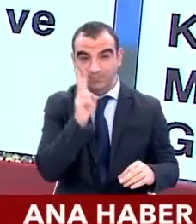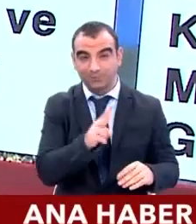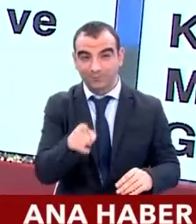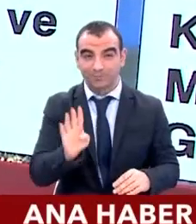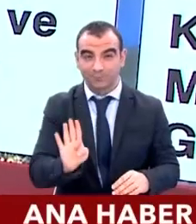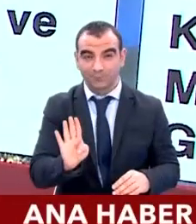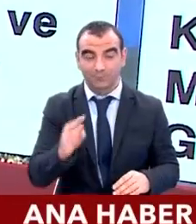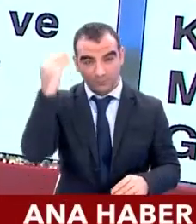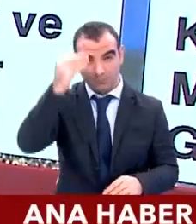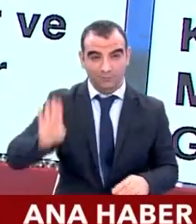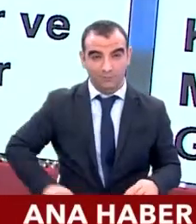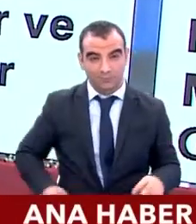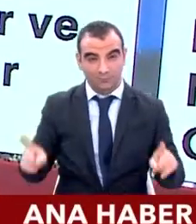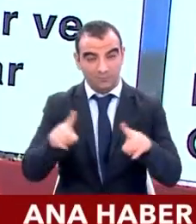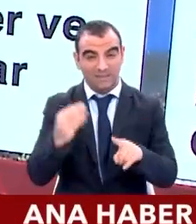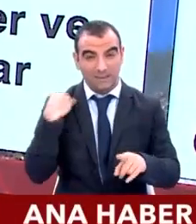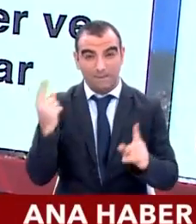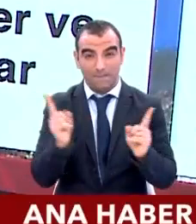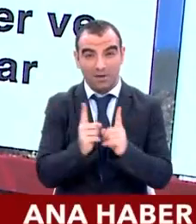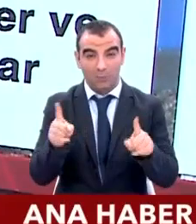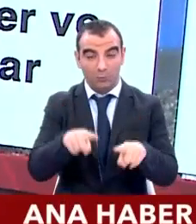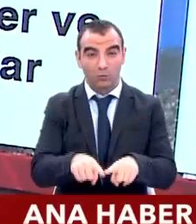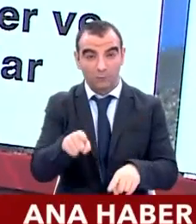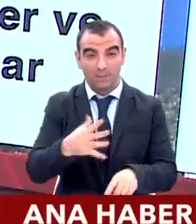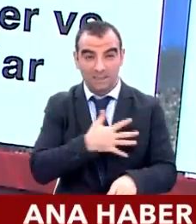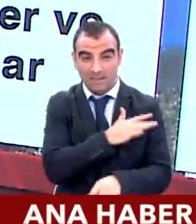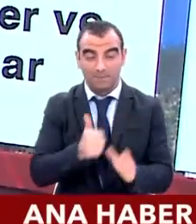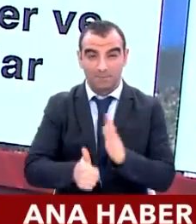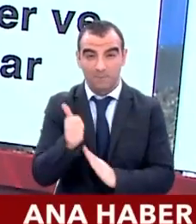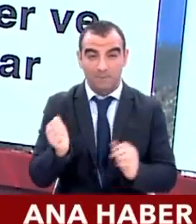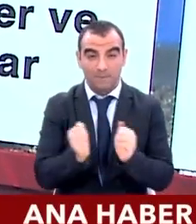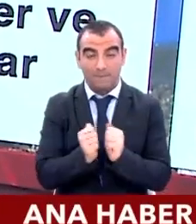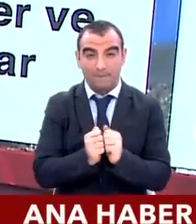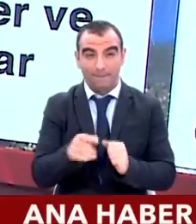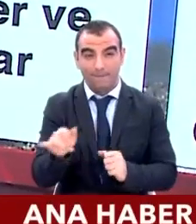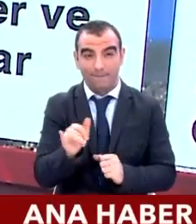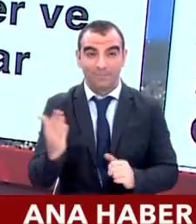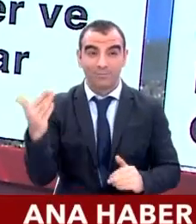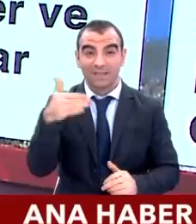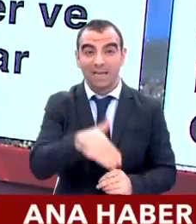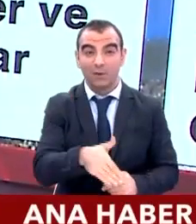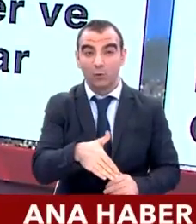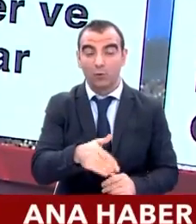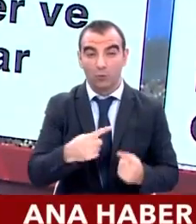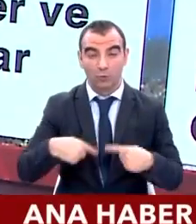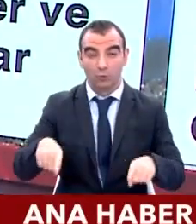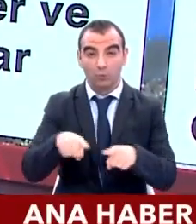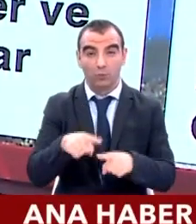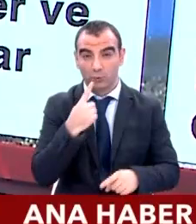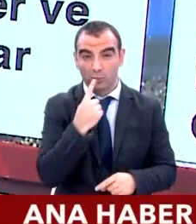imamoğlunun baş başa görüşmesi sayın Kılıçdaroğlu ile Sayın Kılıçdaroğlu'nun geliyoruz çıkışı